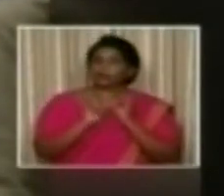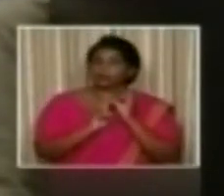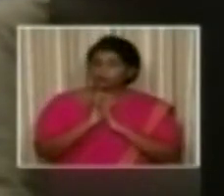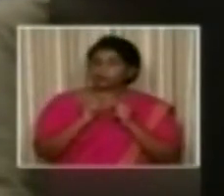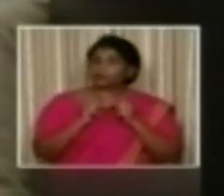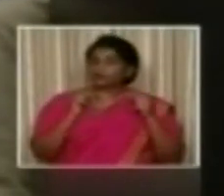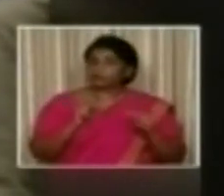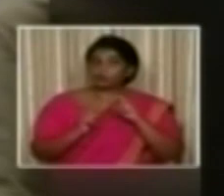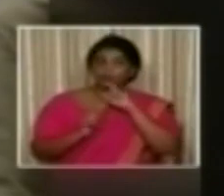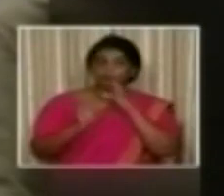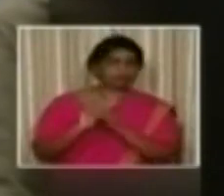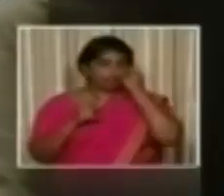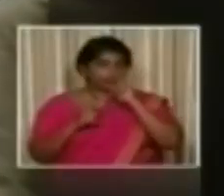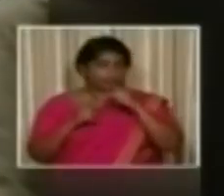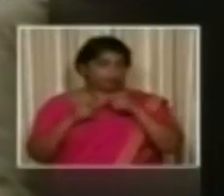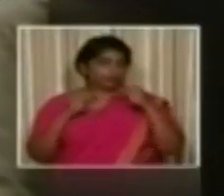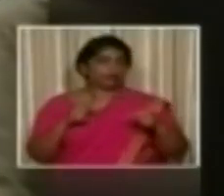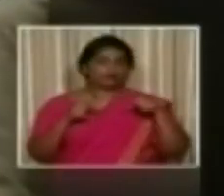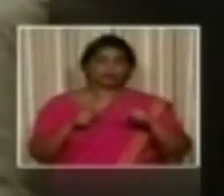இன்று நீதிமன்ற நடவடிக்கைகள்